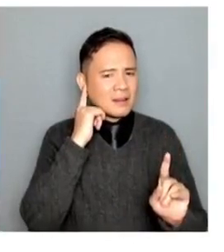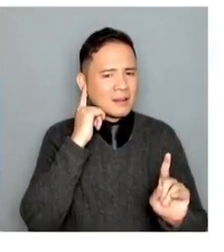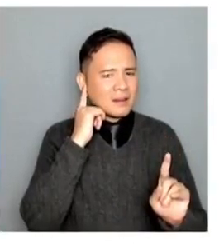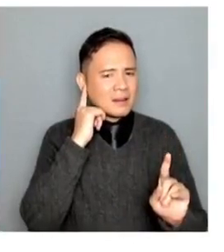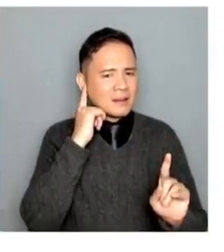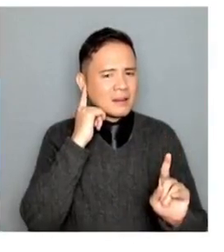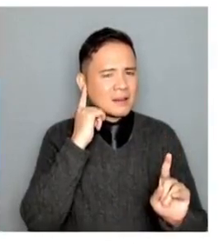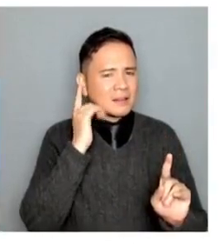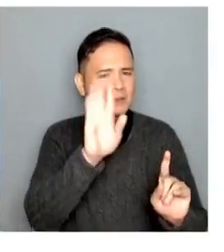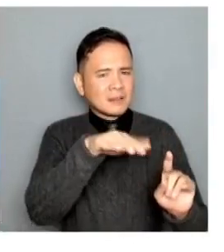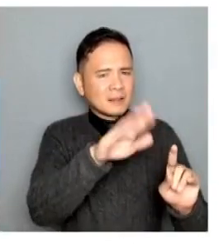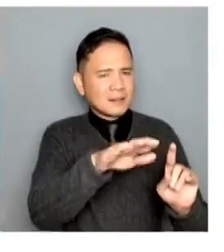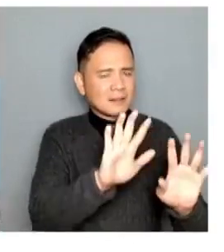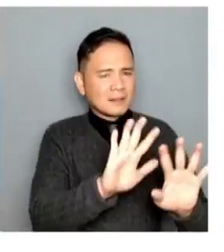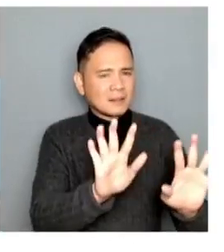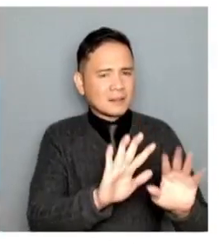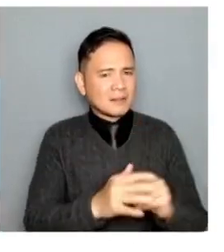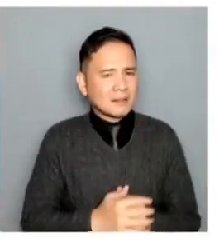Mayor?